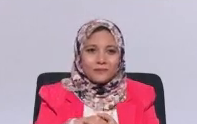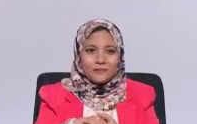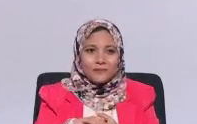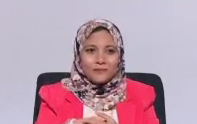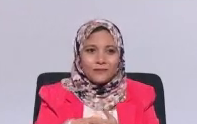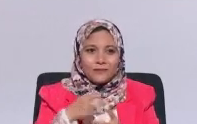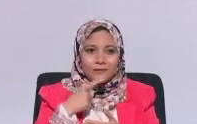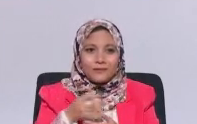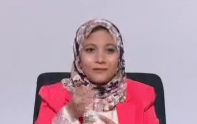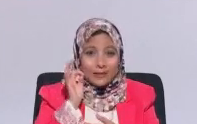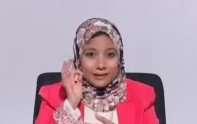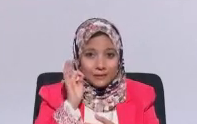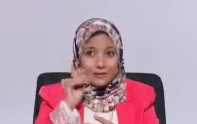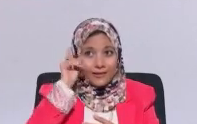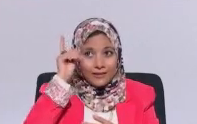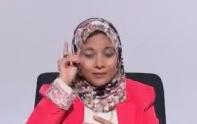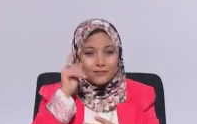ثلاثة بالله العظيم،